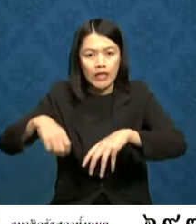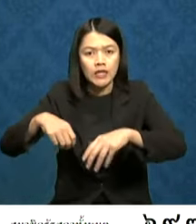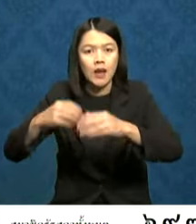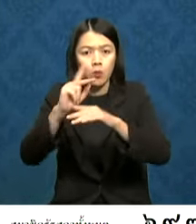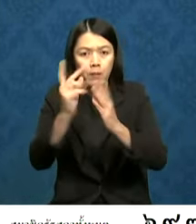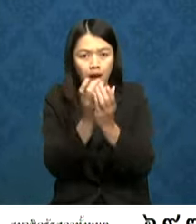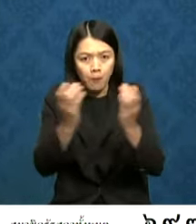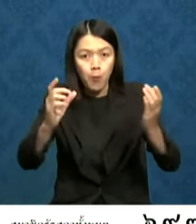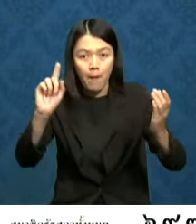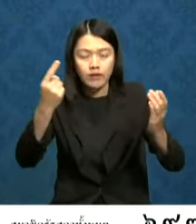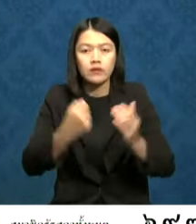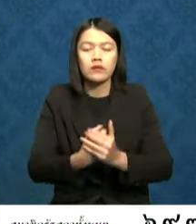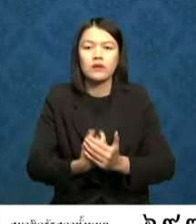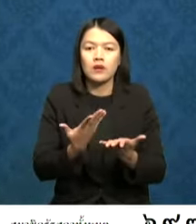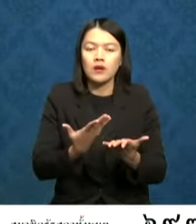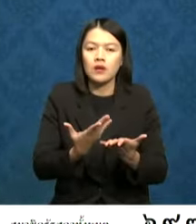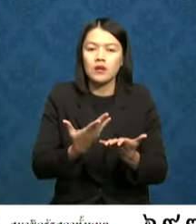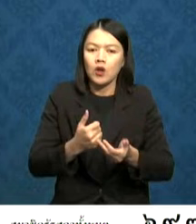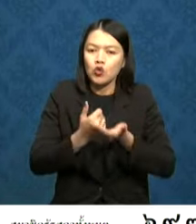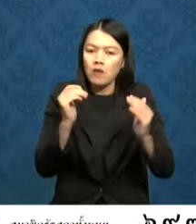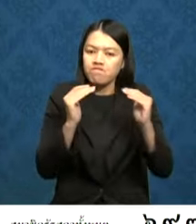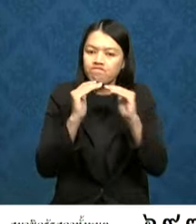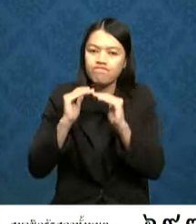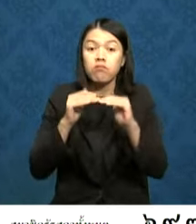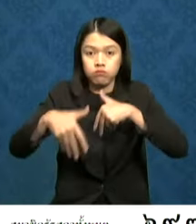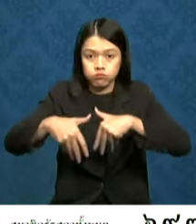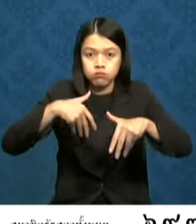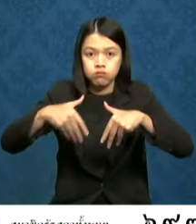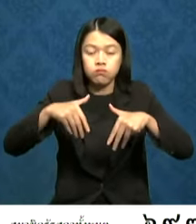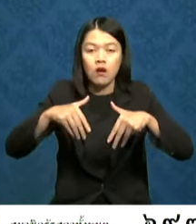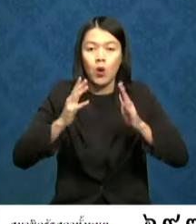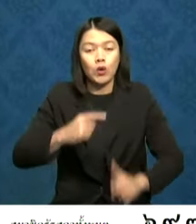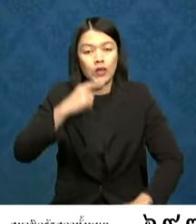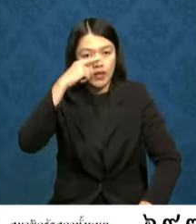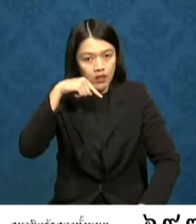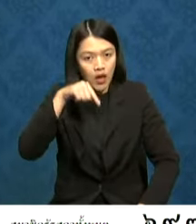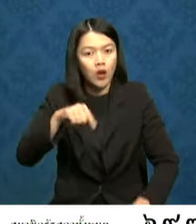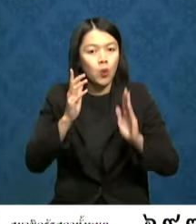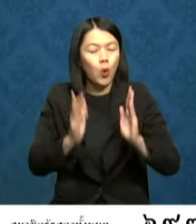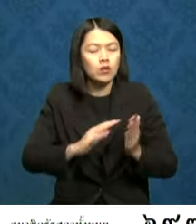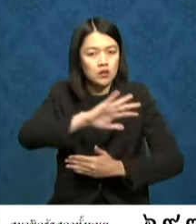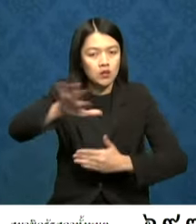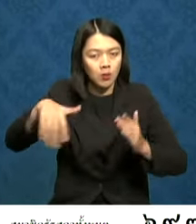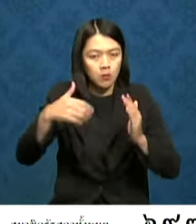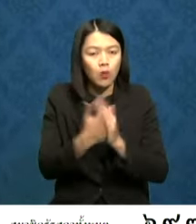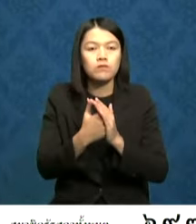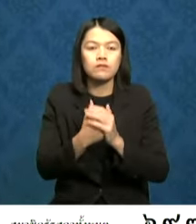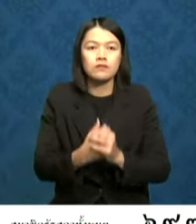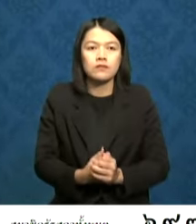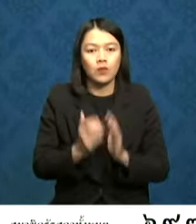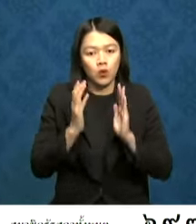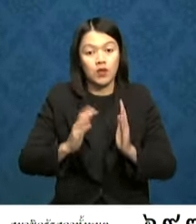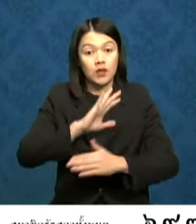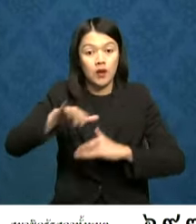ธรรมนูญฉบับใหม่ทั้งการอำนวยความยุติธรรมให้กับพี่น้องประชาชนคนไทยทุกคนทุก